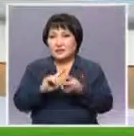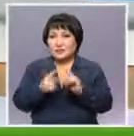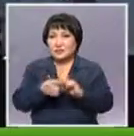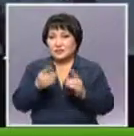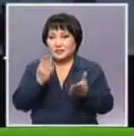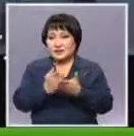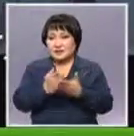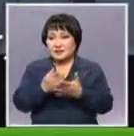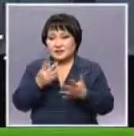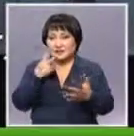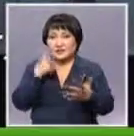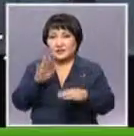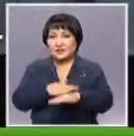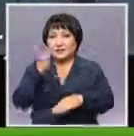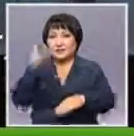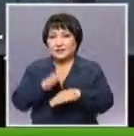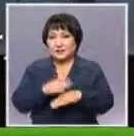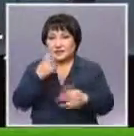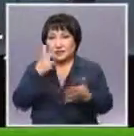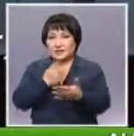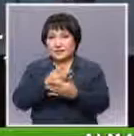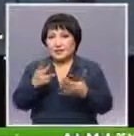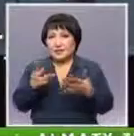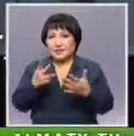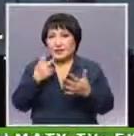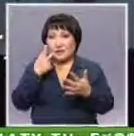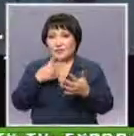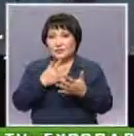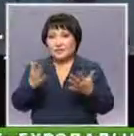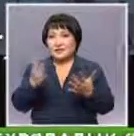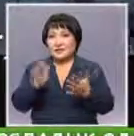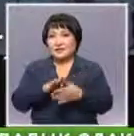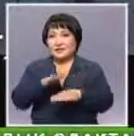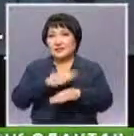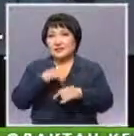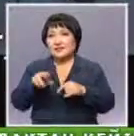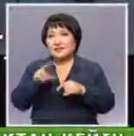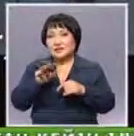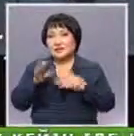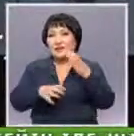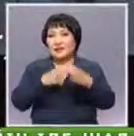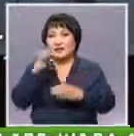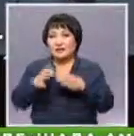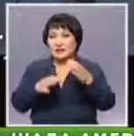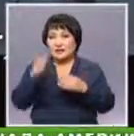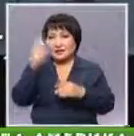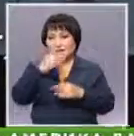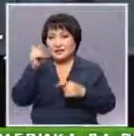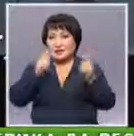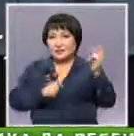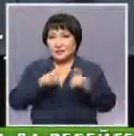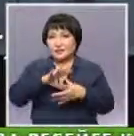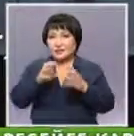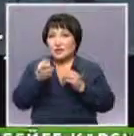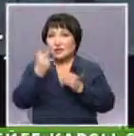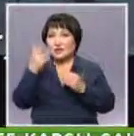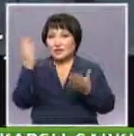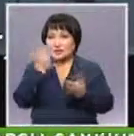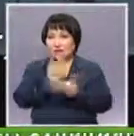Құрметті арнамыздың көрермендері, қайырлы кеш дастан. Еуразия халықаралық кинофестивалінің бағдарламасына барлығы 12 туынды